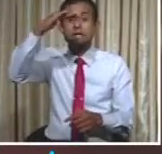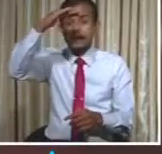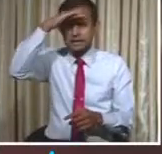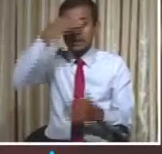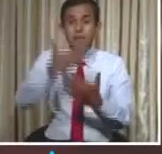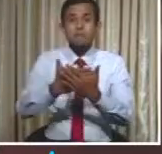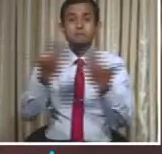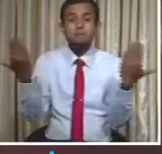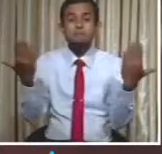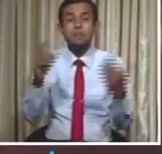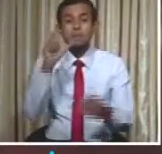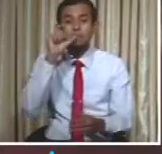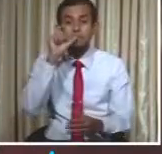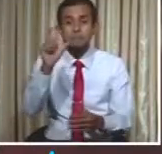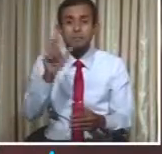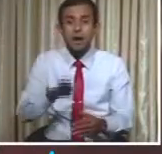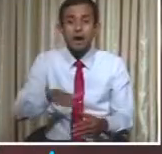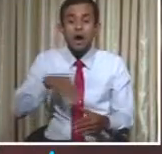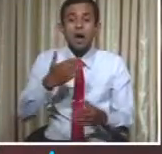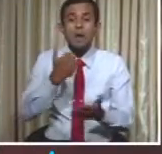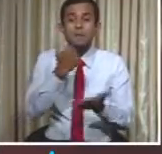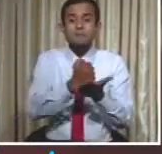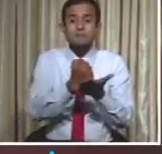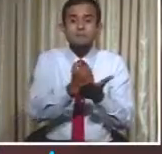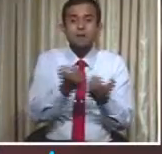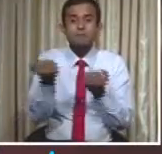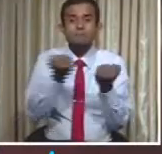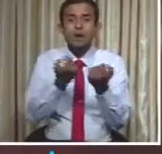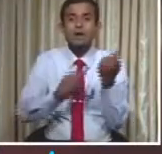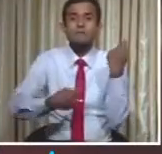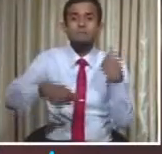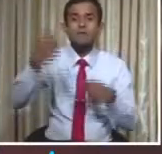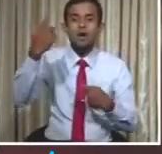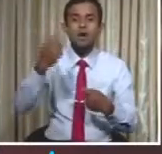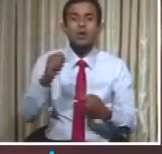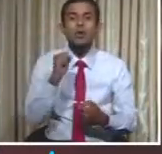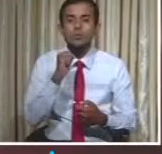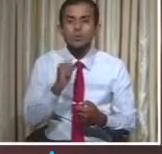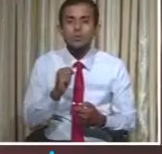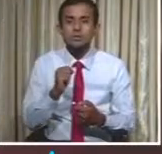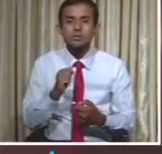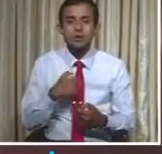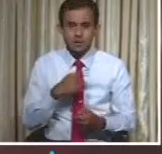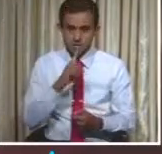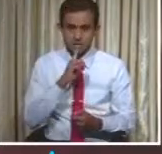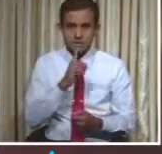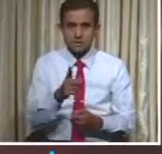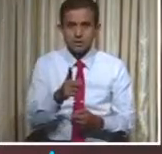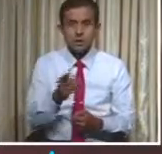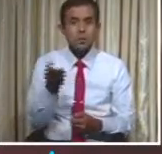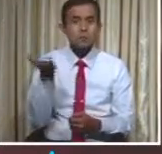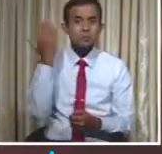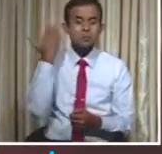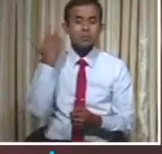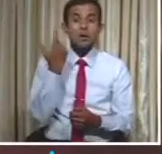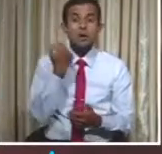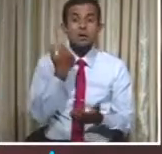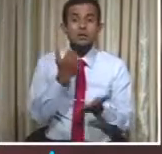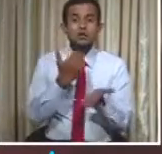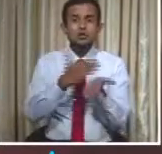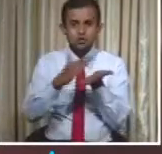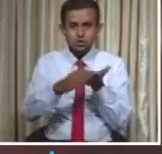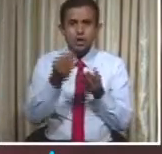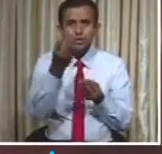හැම පත්‍රයකම තියෙනවා මූල්‍ය සමාගම් වාහන වෙන්දේසි වල දාන ආකාරය. දැන් අපි කියනවා නම් පෞගිය කාලේ මූල්‍ය සාන දුන්න